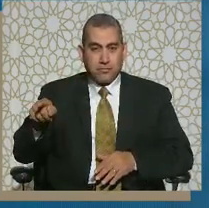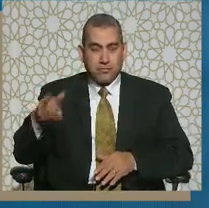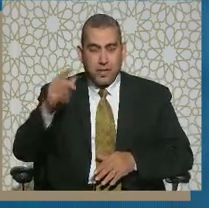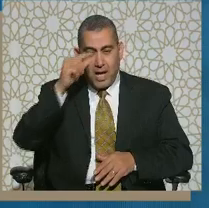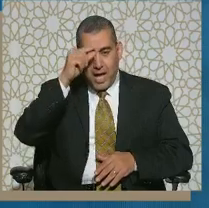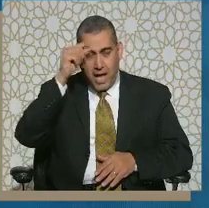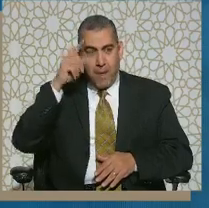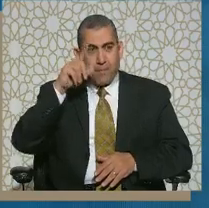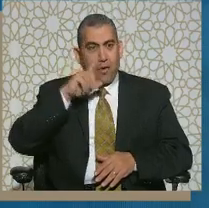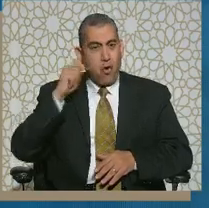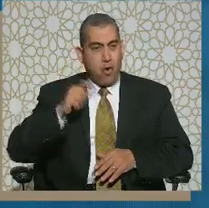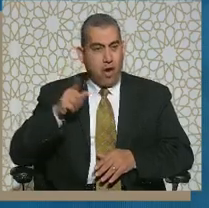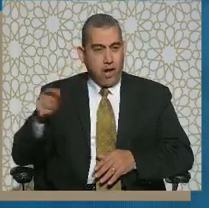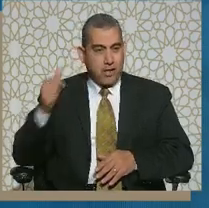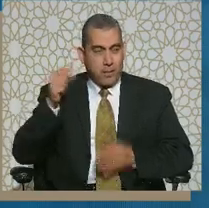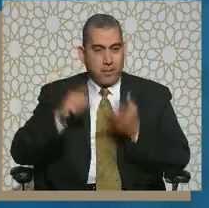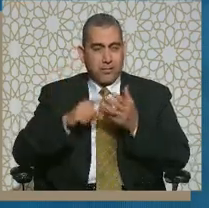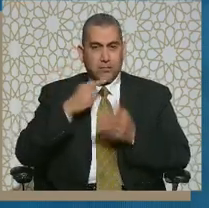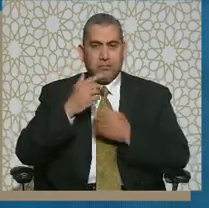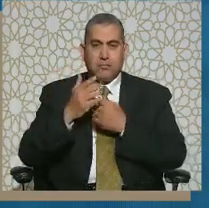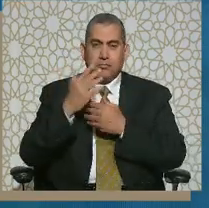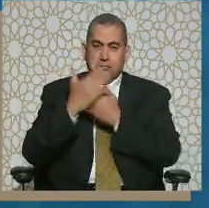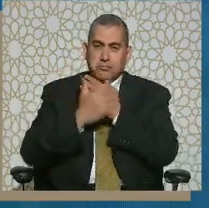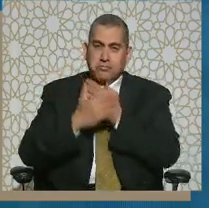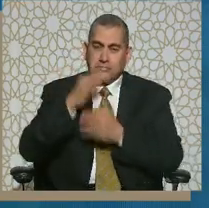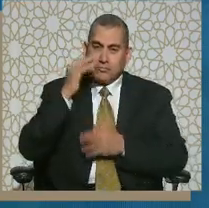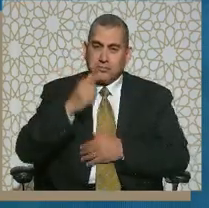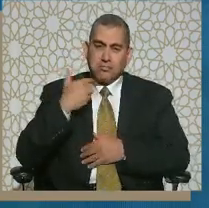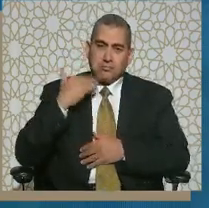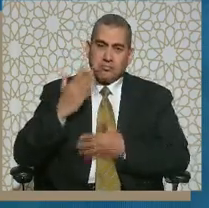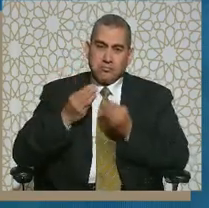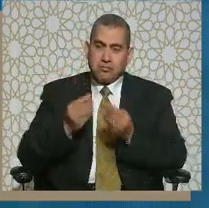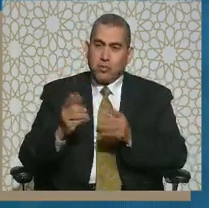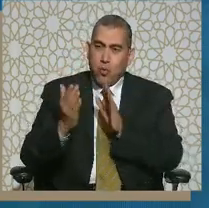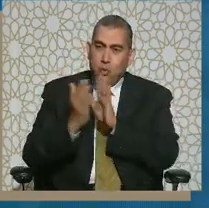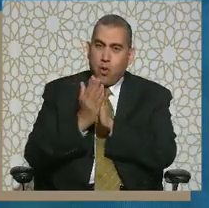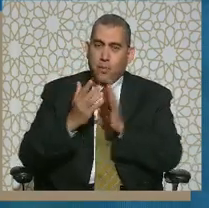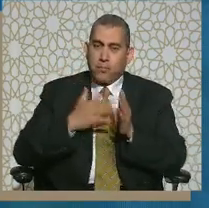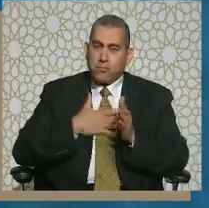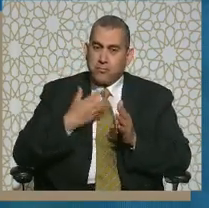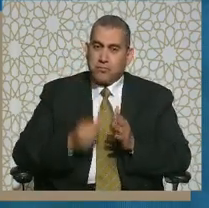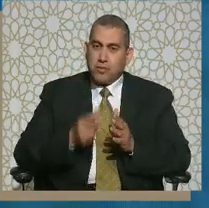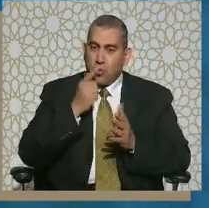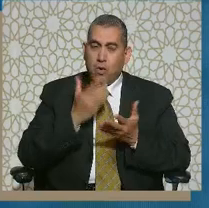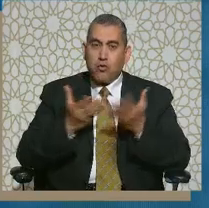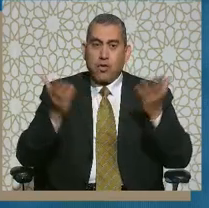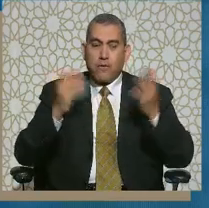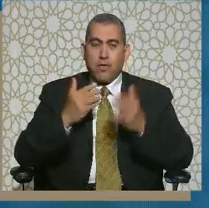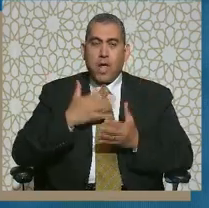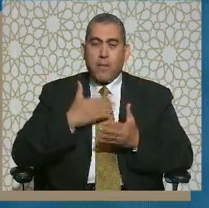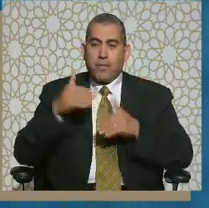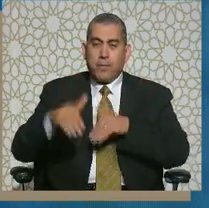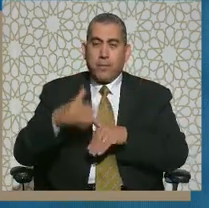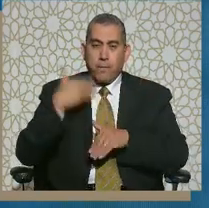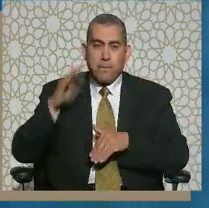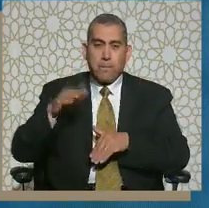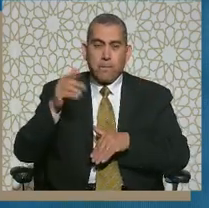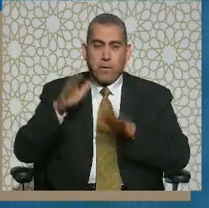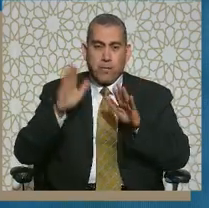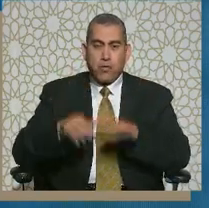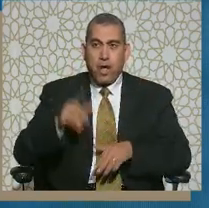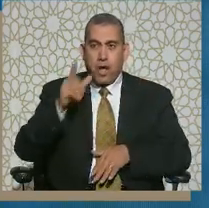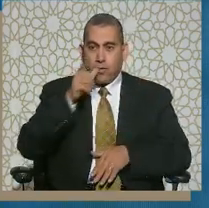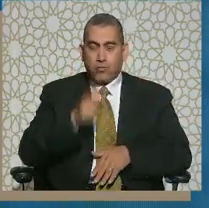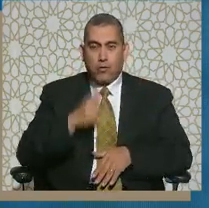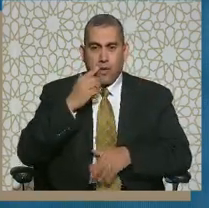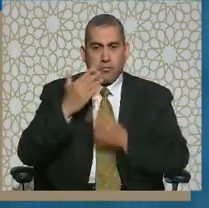للرجوله ورمز للوفاء ورمز للكرم ورمز للقرب وحبايبي انتقلوا واصبحوا دالين على الله لينا